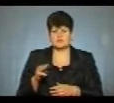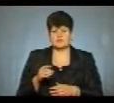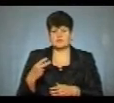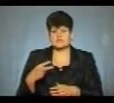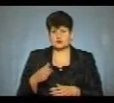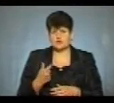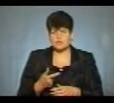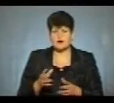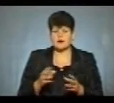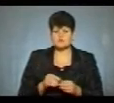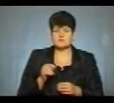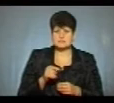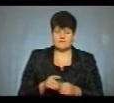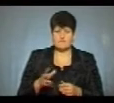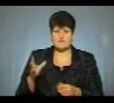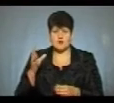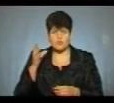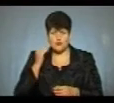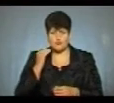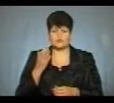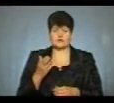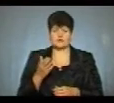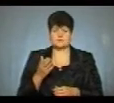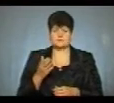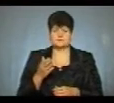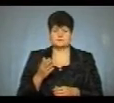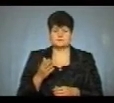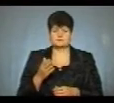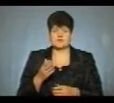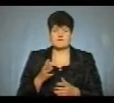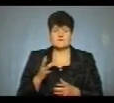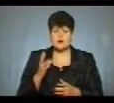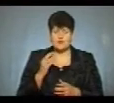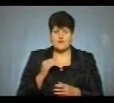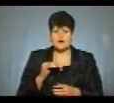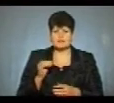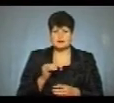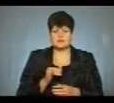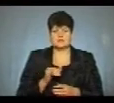разом з тим, враховуючи тенденцію врахування і,